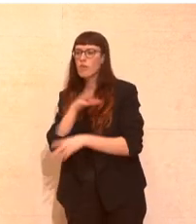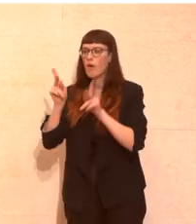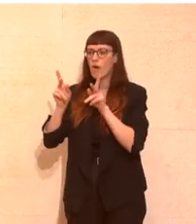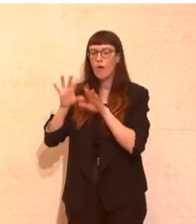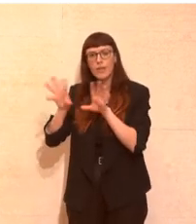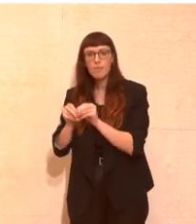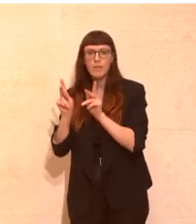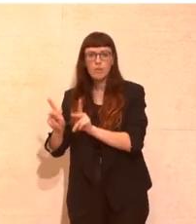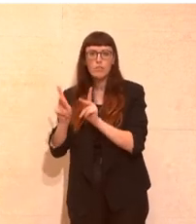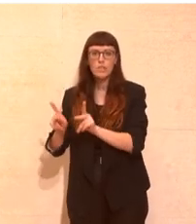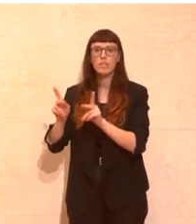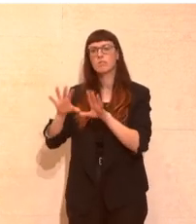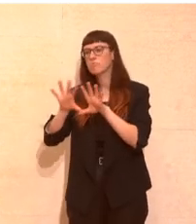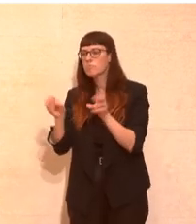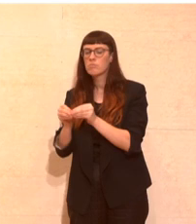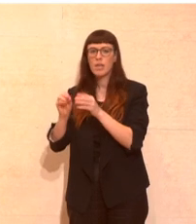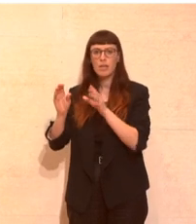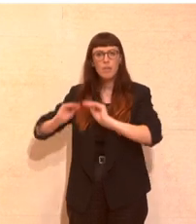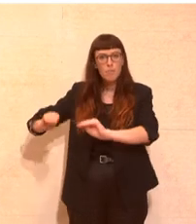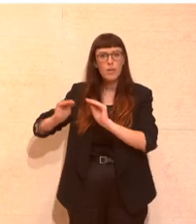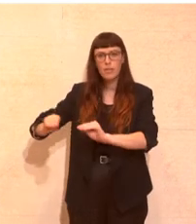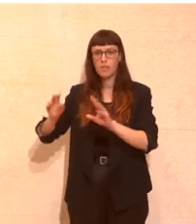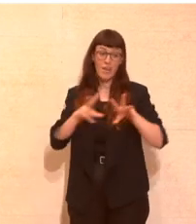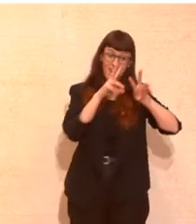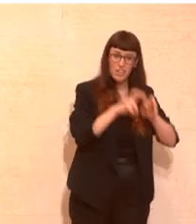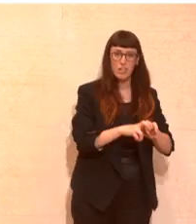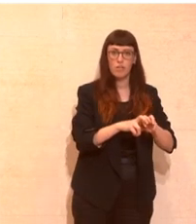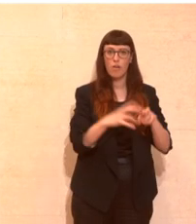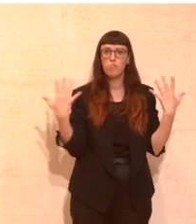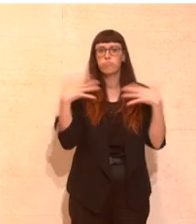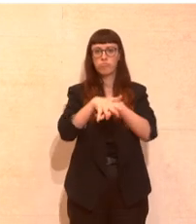éducatives et également les chercheurs.